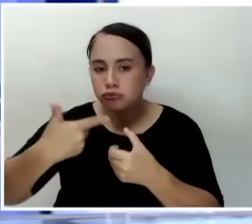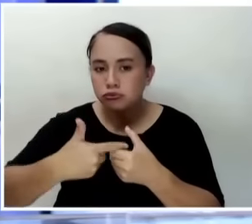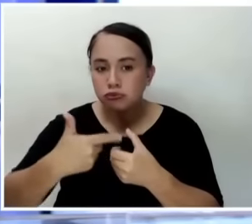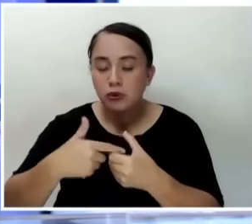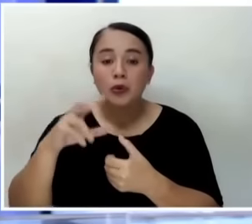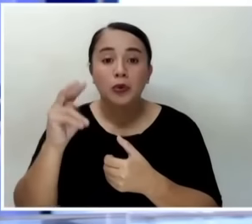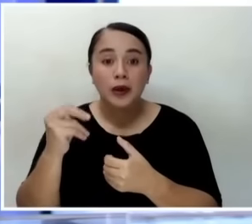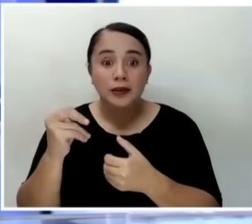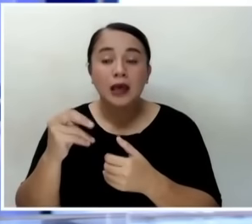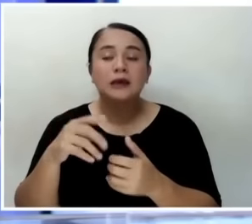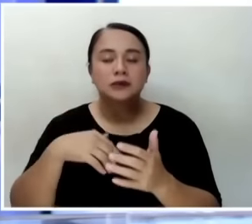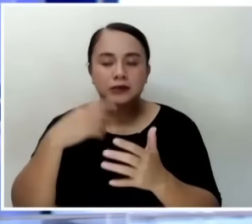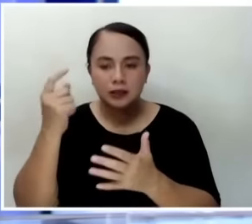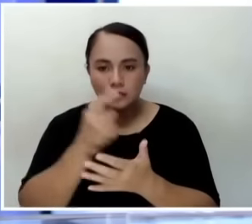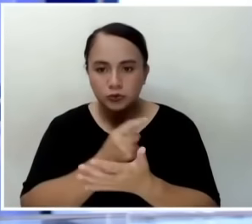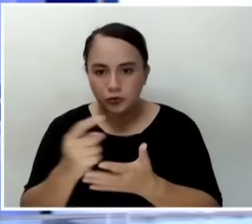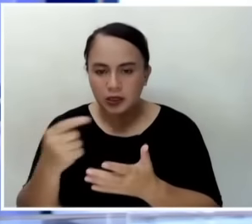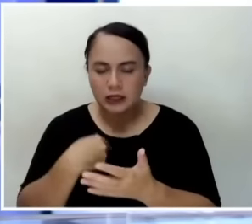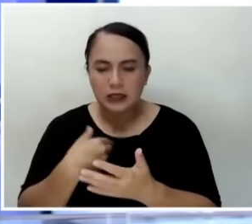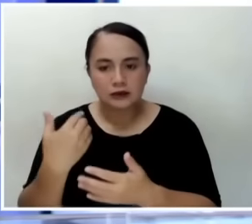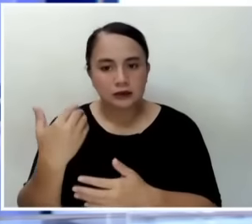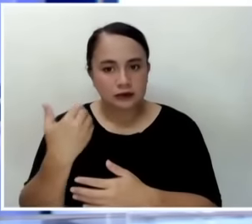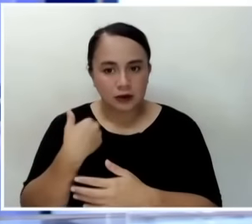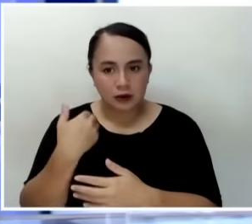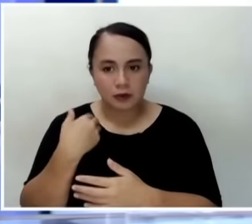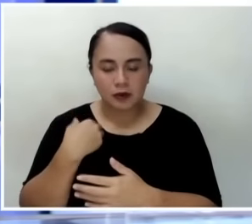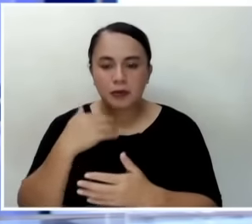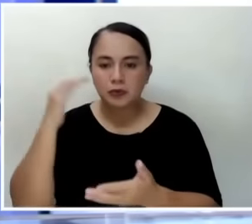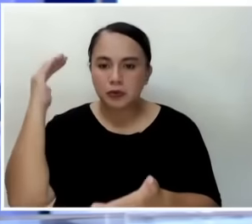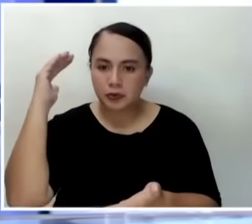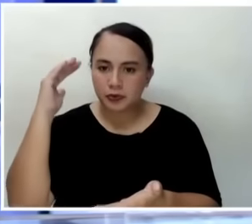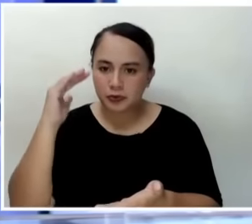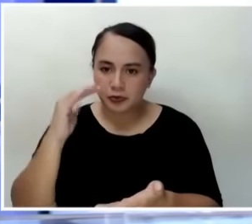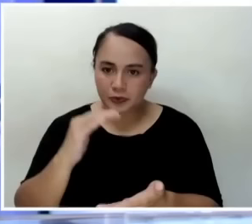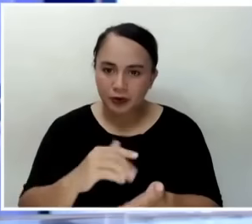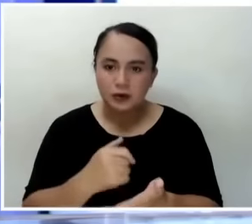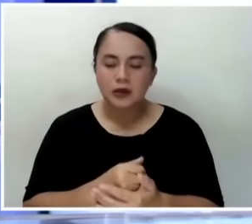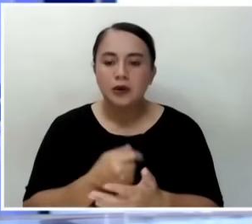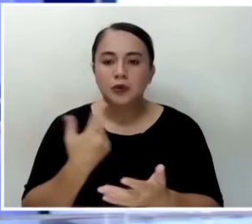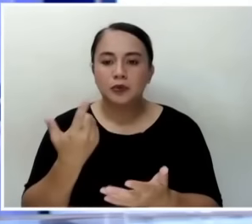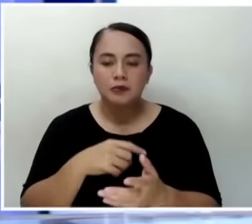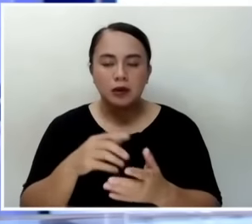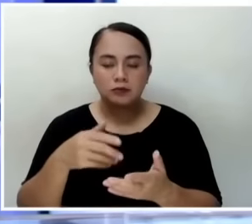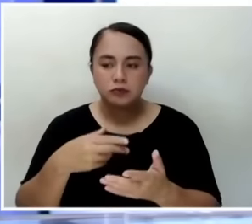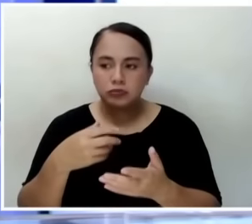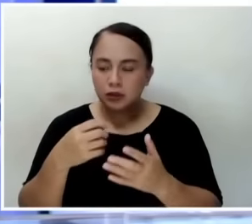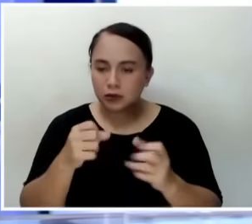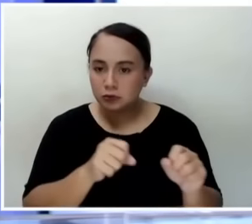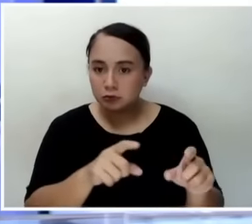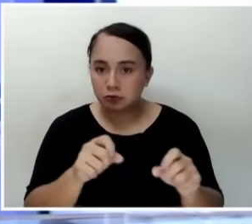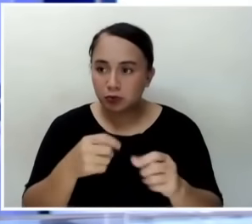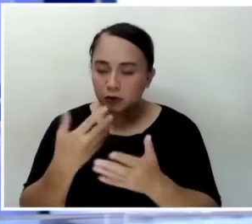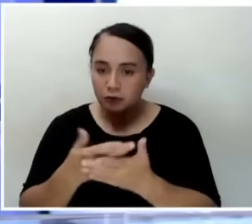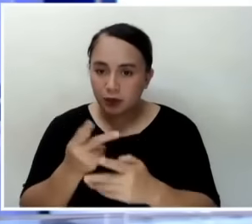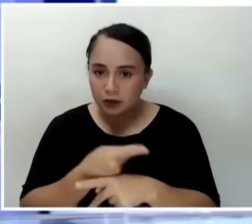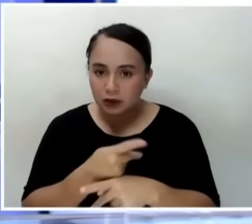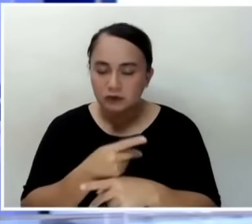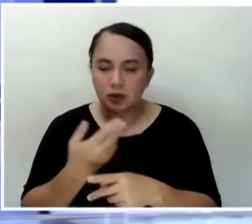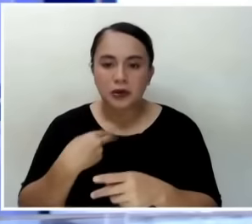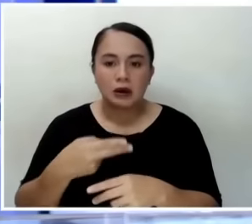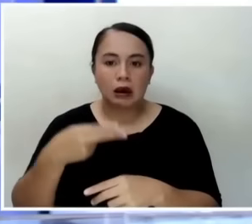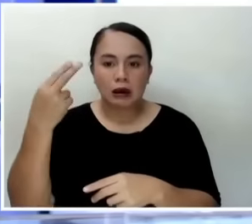linggo. Samantala, hindi pa umano magpapababa sa presyo ng mga pangunahing bilihin ang paglakas ng piso